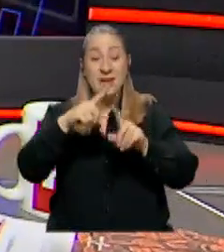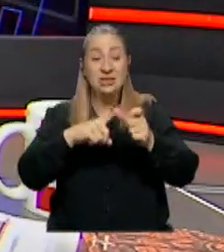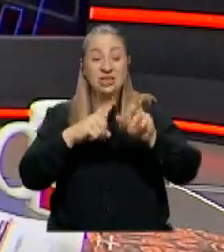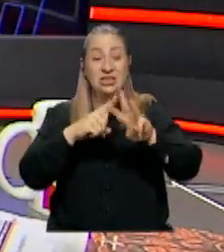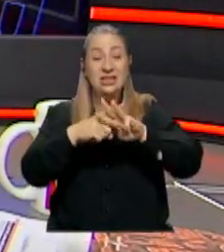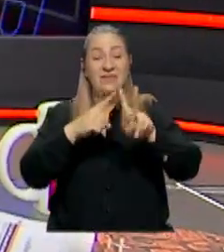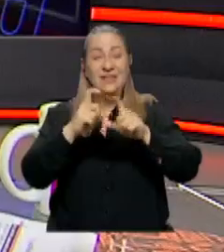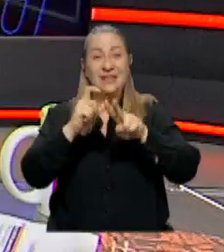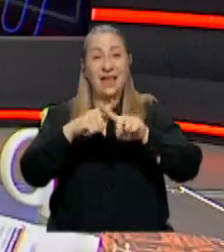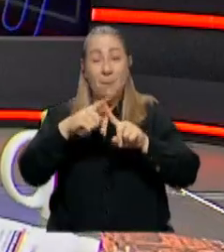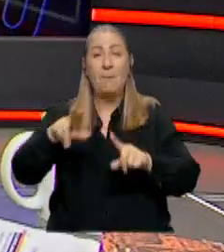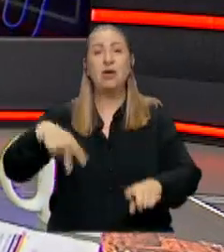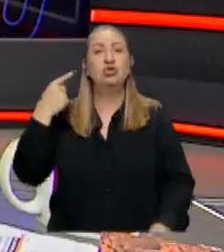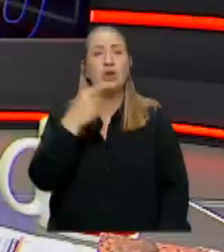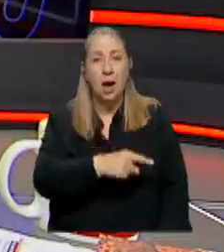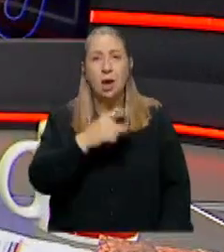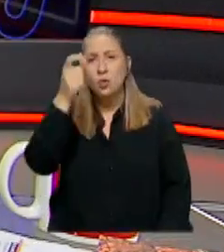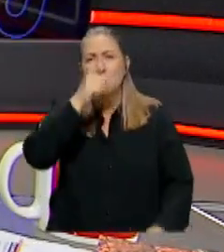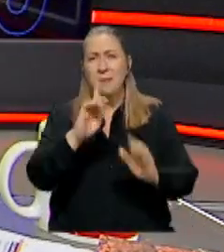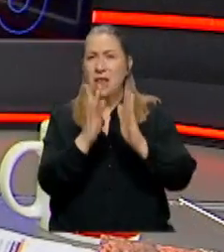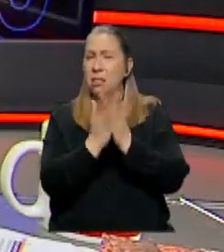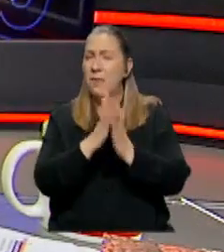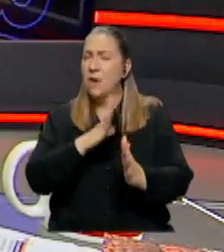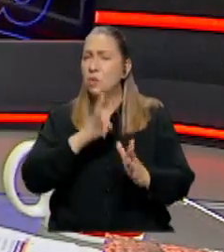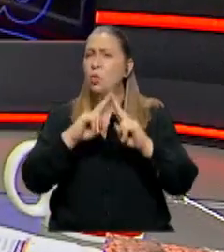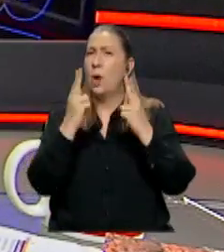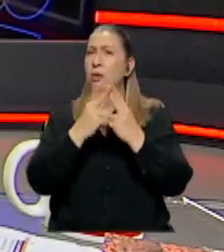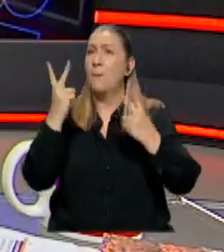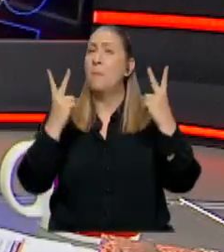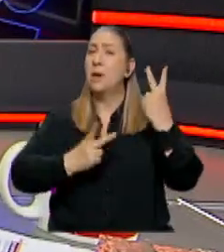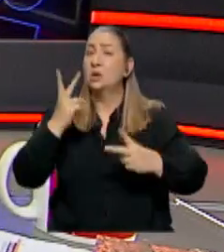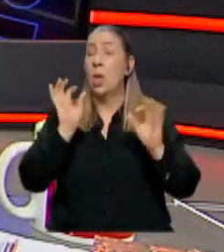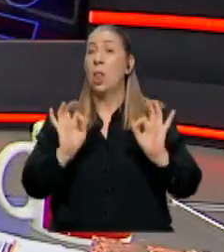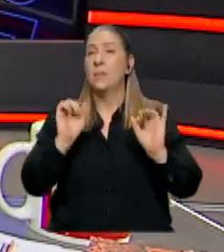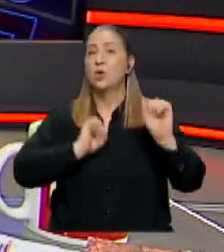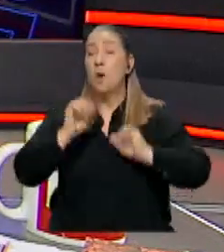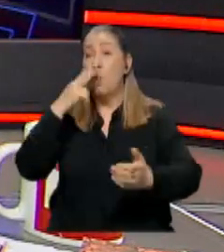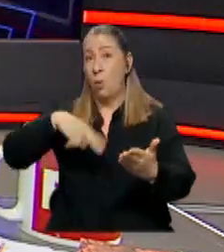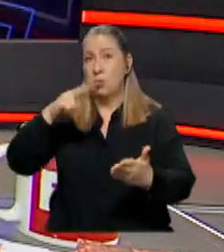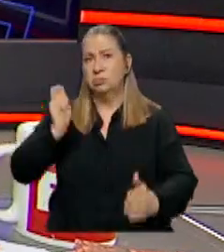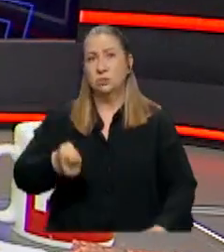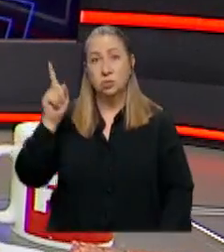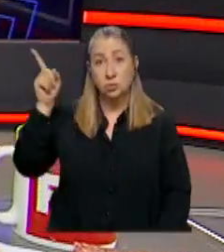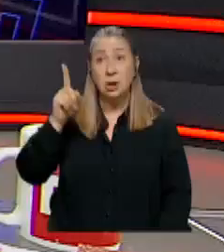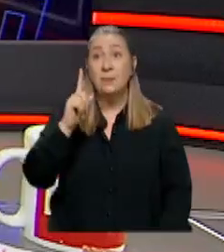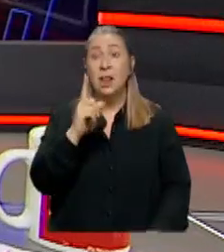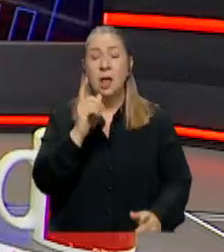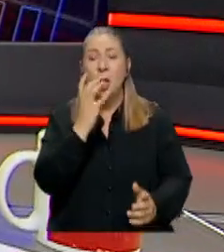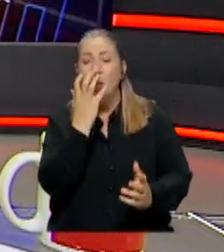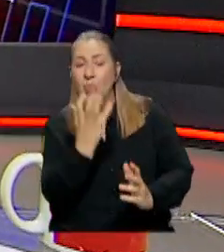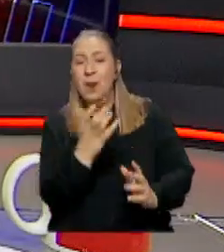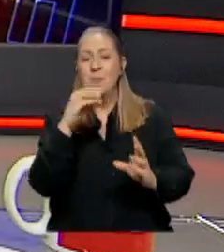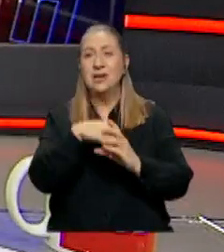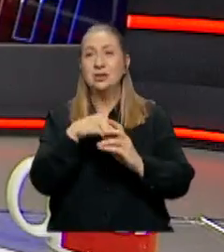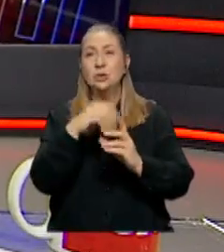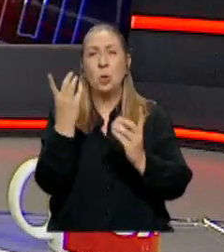Belagat-ı Osmaniye diye olağanüstü bir kitabı var. Türkiye'de okutuluyor mu bilmiyorum. Dünyada bazı önemli üniversitelerde okutuluyor. Bir önerme için çok güzel